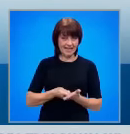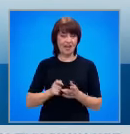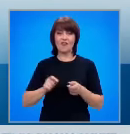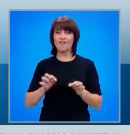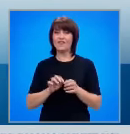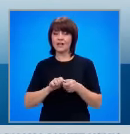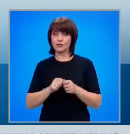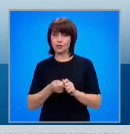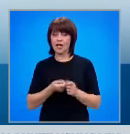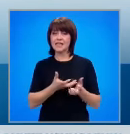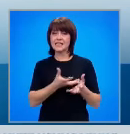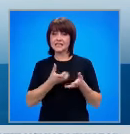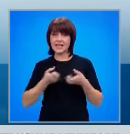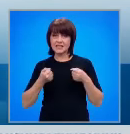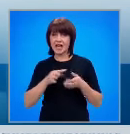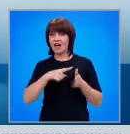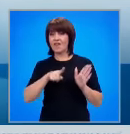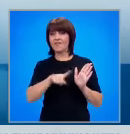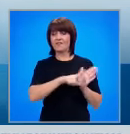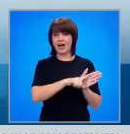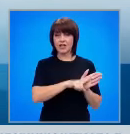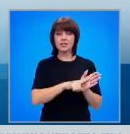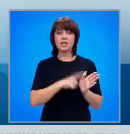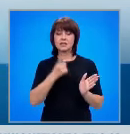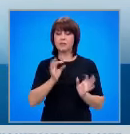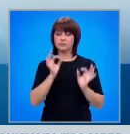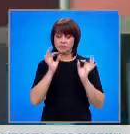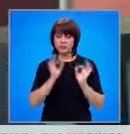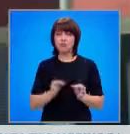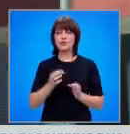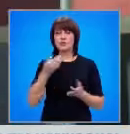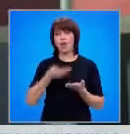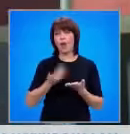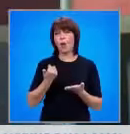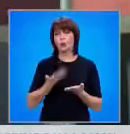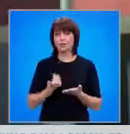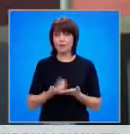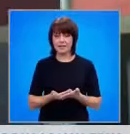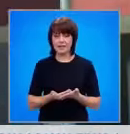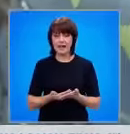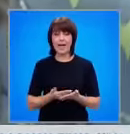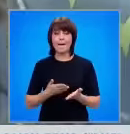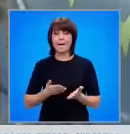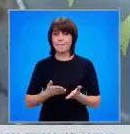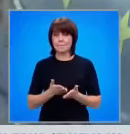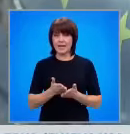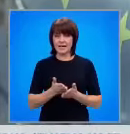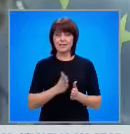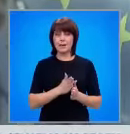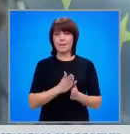се вади сумата на реалната консумация, засечена в края на отоплителния сезон. Ако през отчетния период